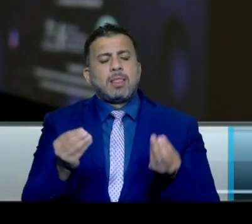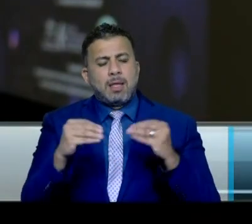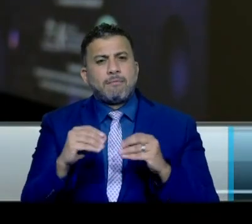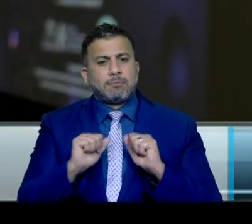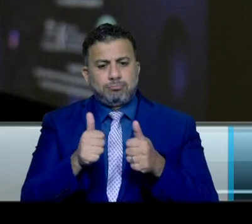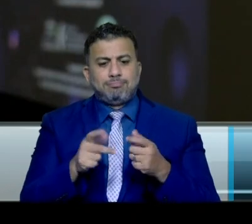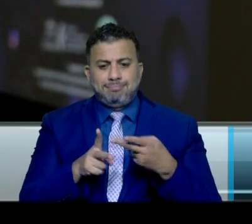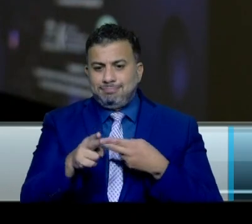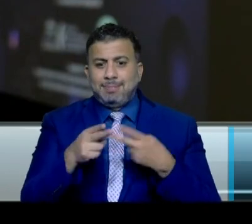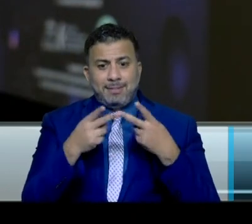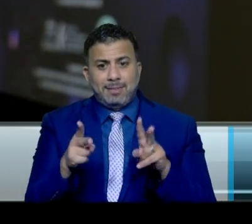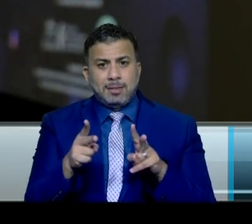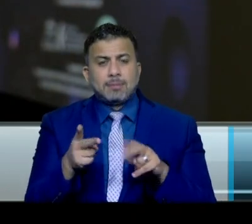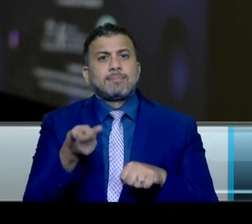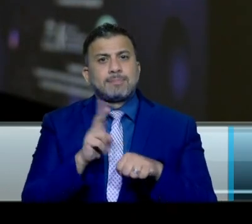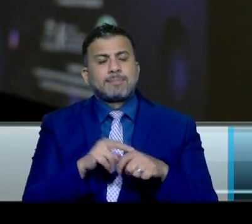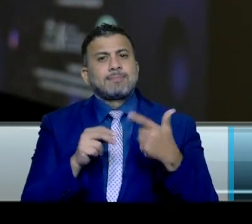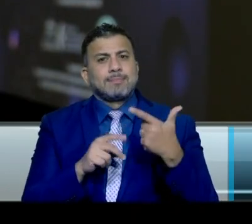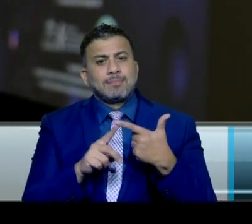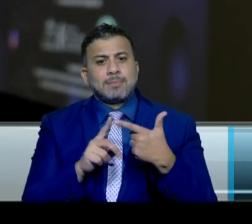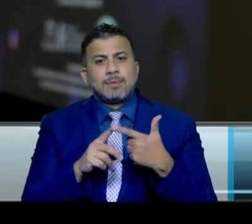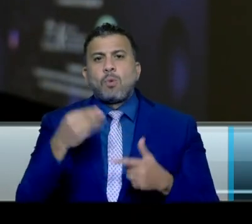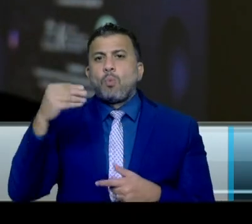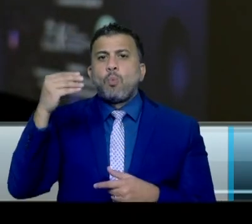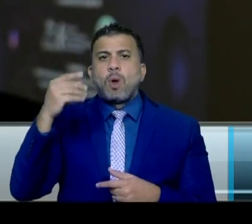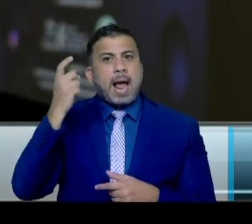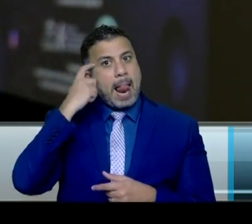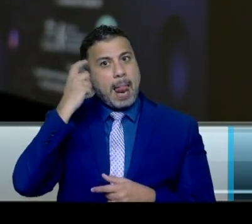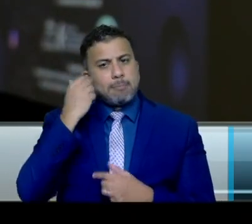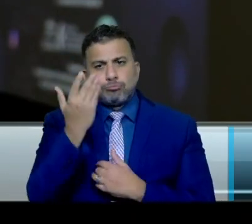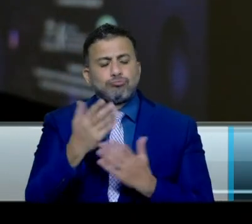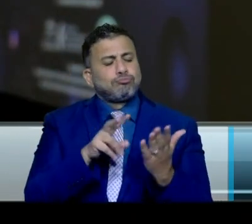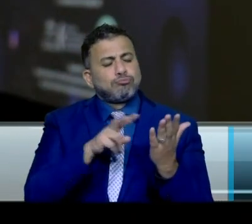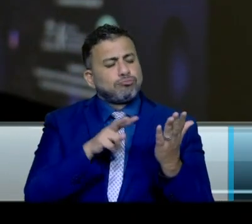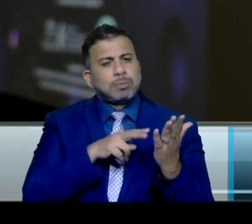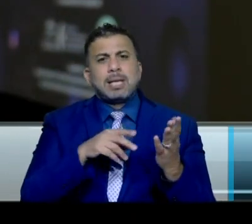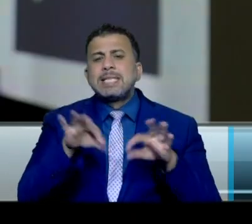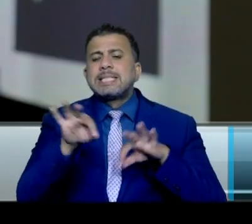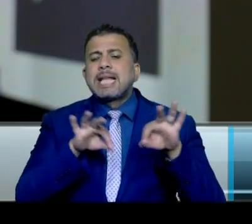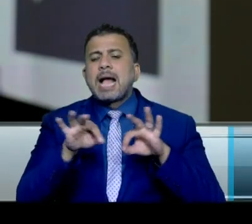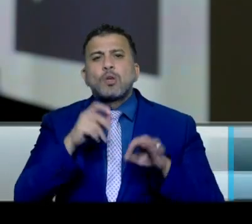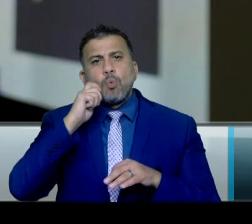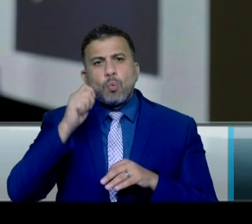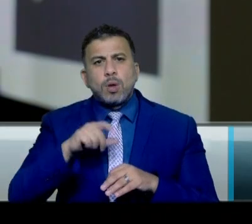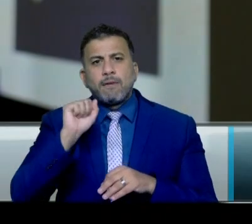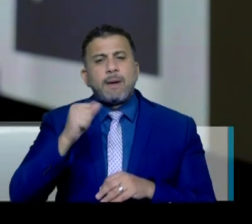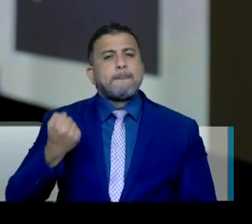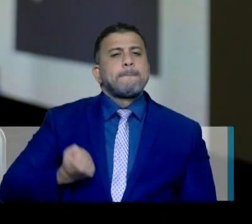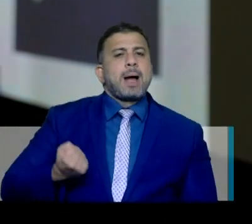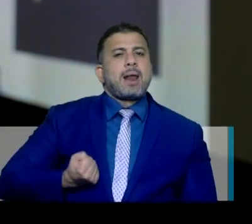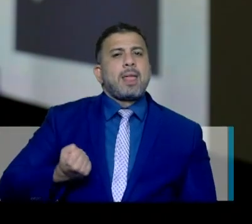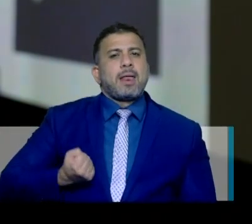الى حضورنا الافتتاح عندنا كذلك ورقه علميه تتكلم عن السياسه الوطنيه لعلوم الفضاء في مملكه